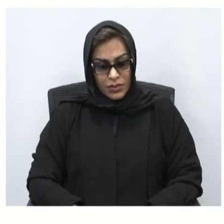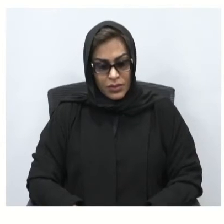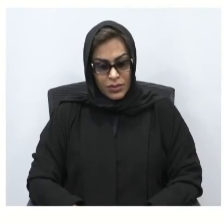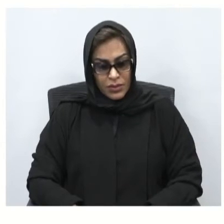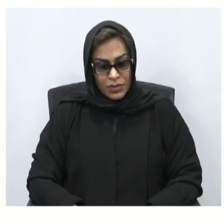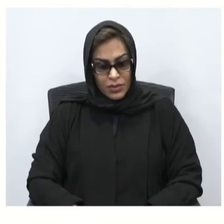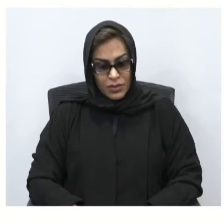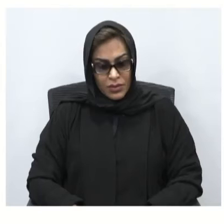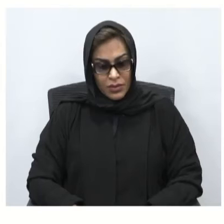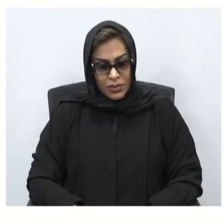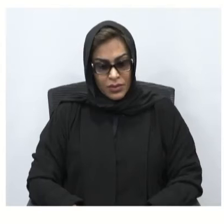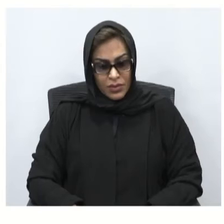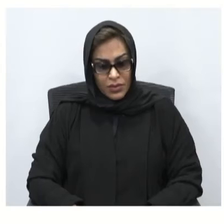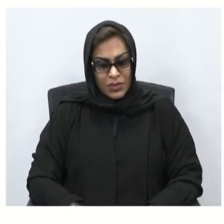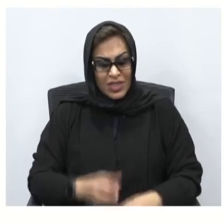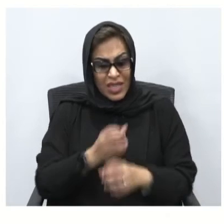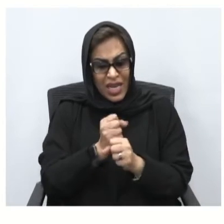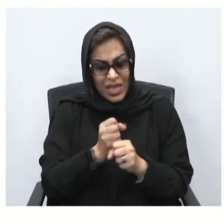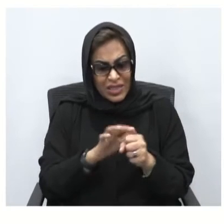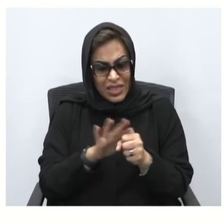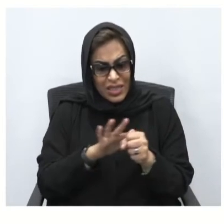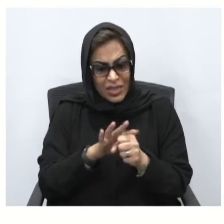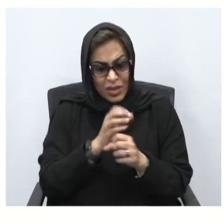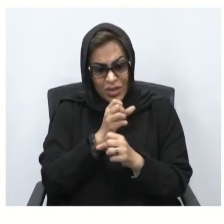احتقان وكثير من